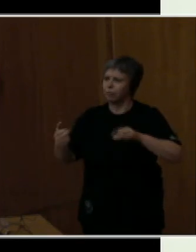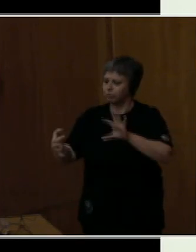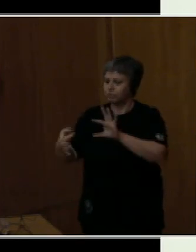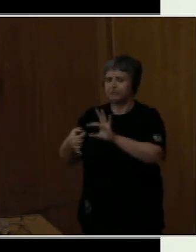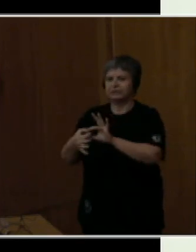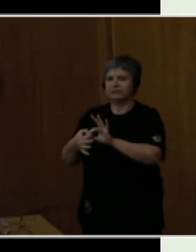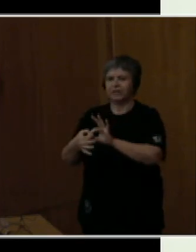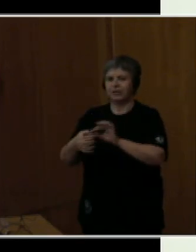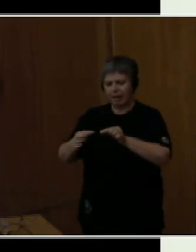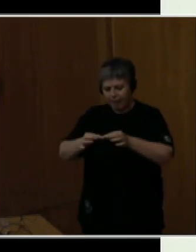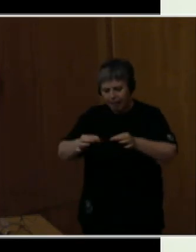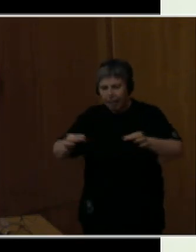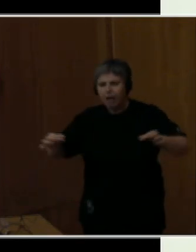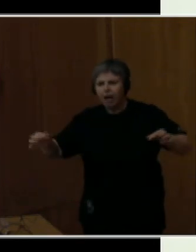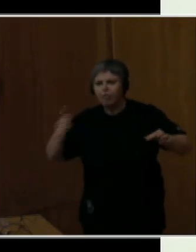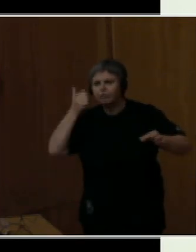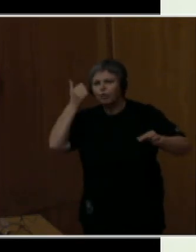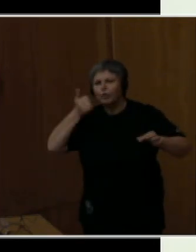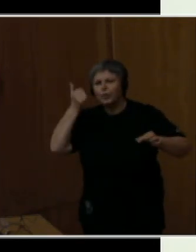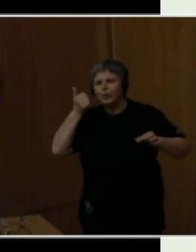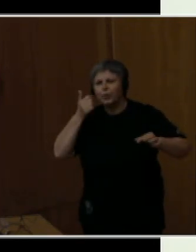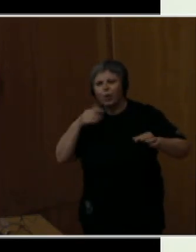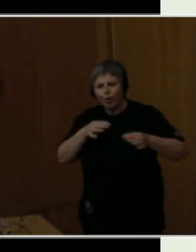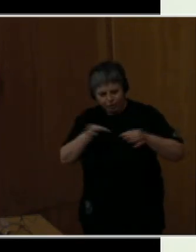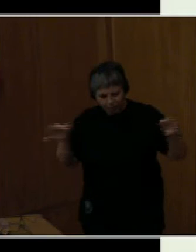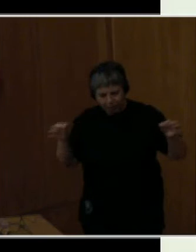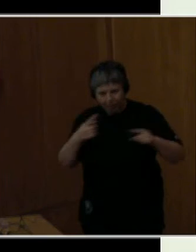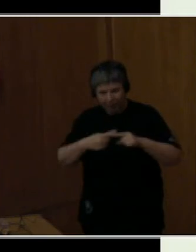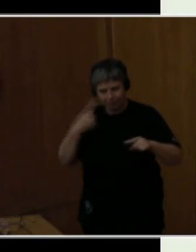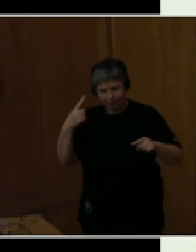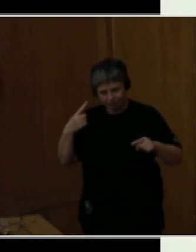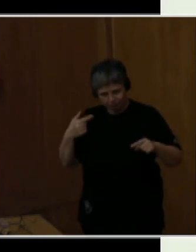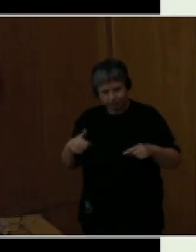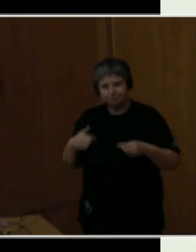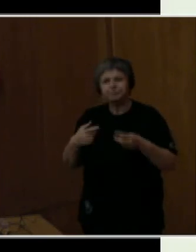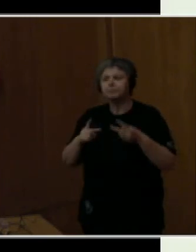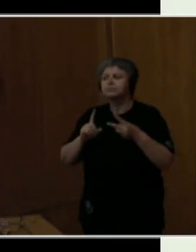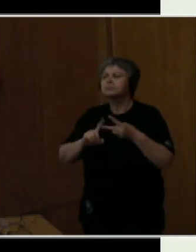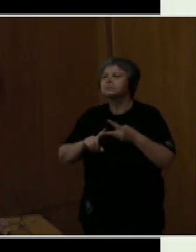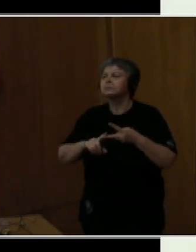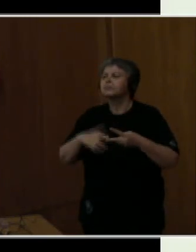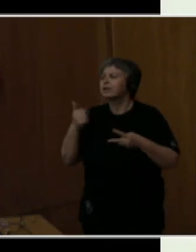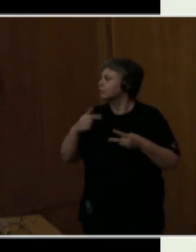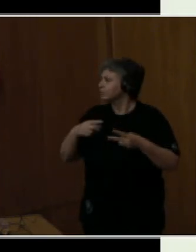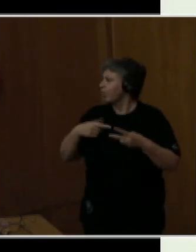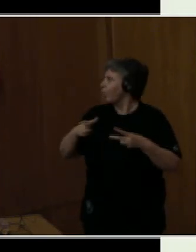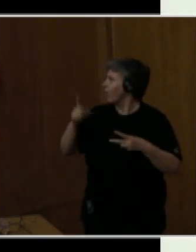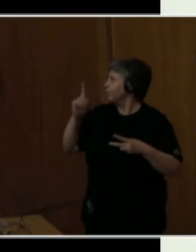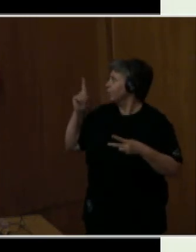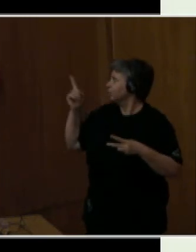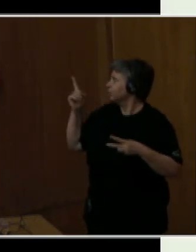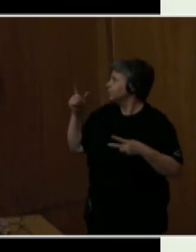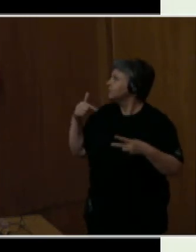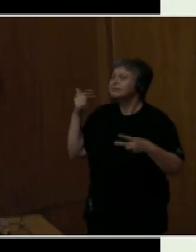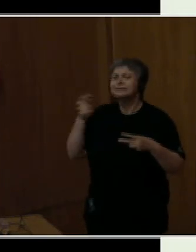έχουμε τέτοιου είδους καλώδια. Και επίσης υπάρχει και το ομαξονικό καλώδιο αυτής της μορφής που η